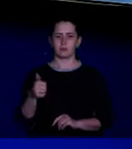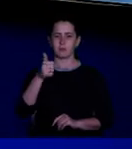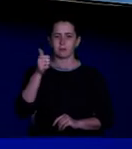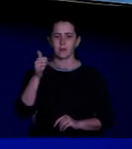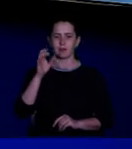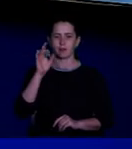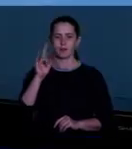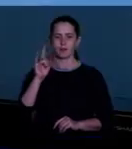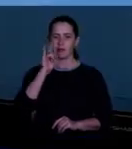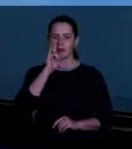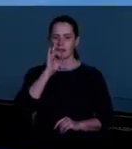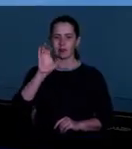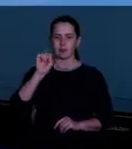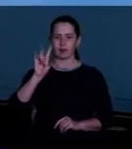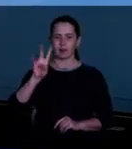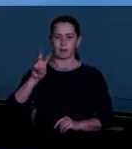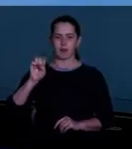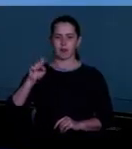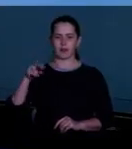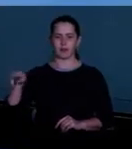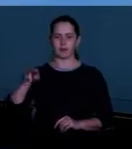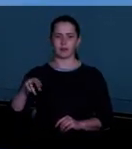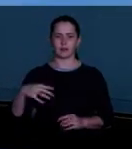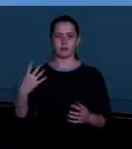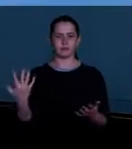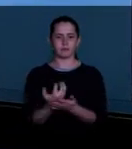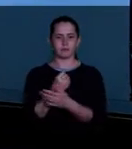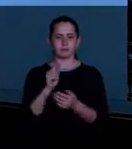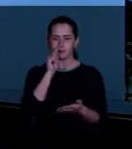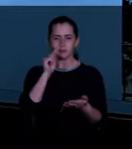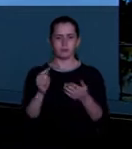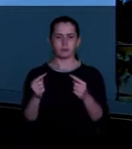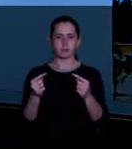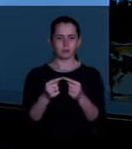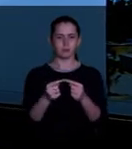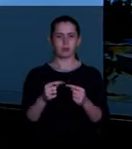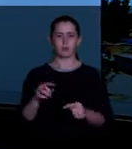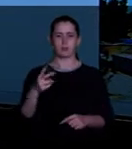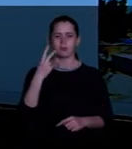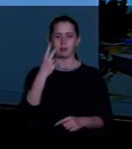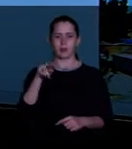Первая строка – Самарканд. Подбираем два прилагательных.